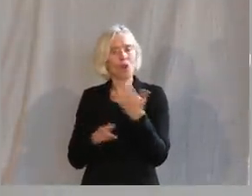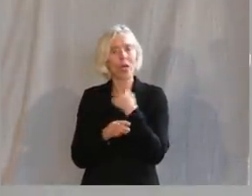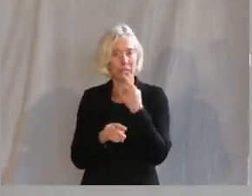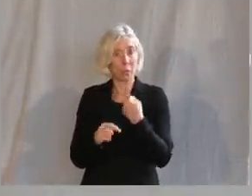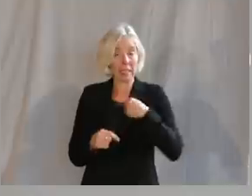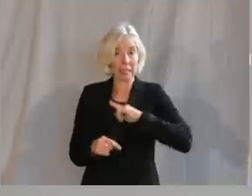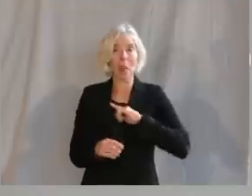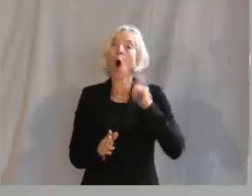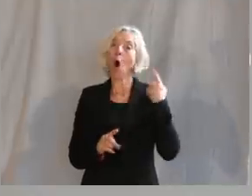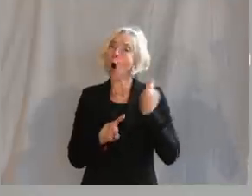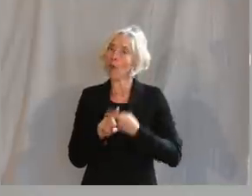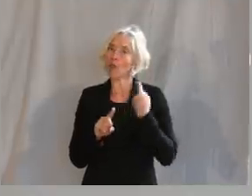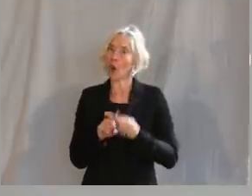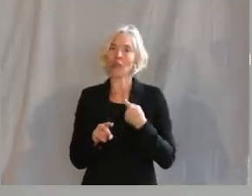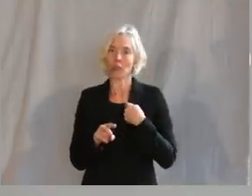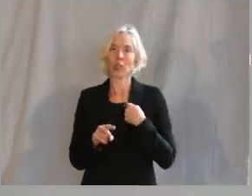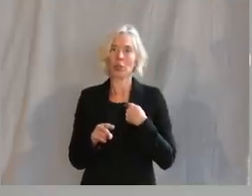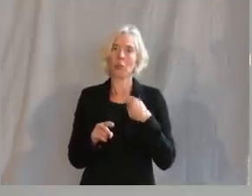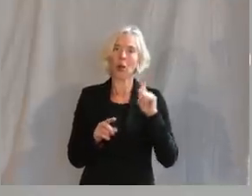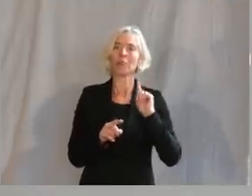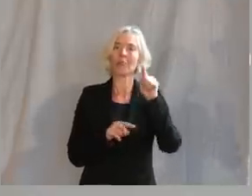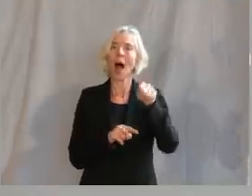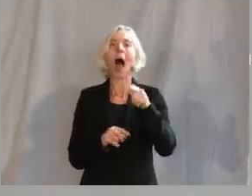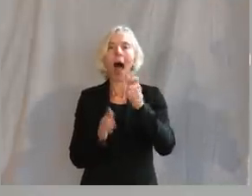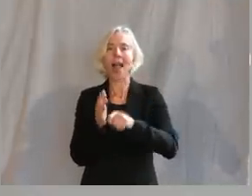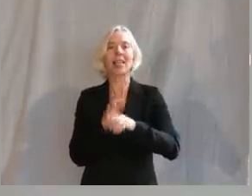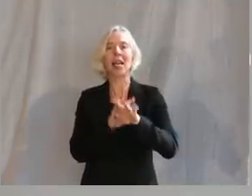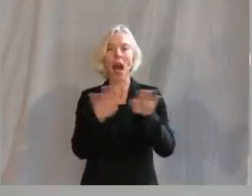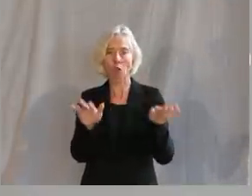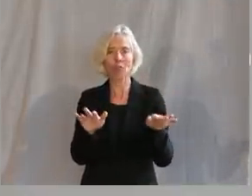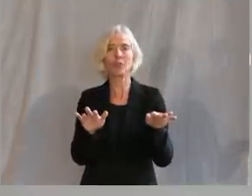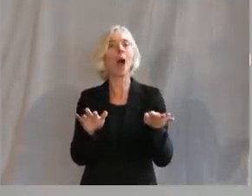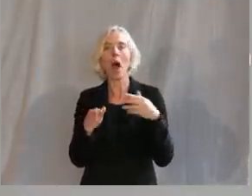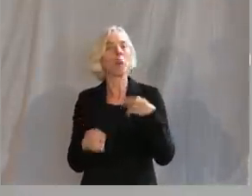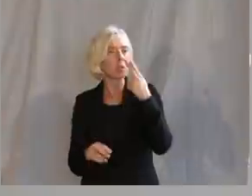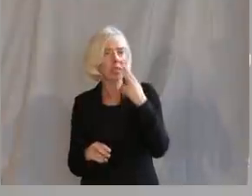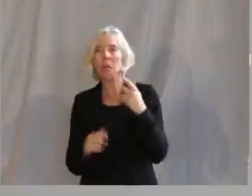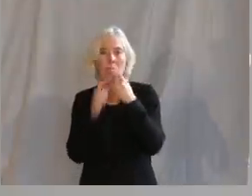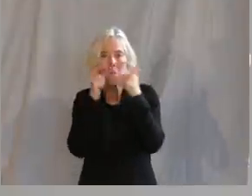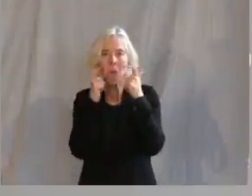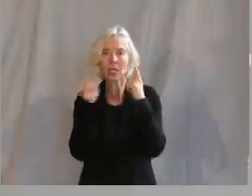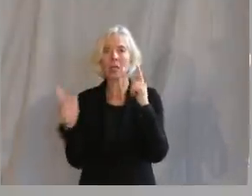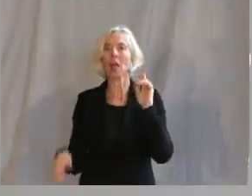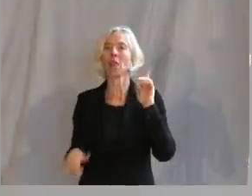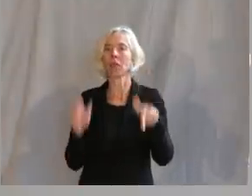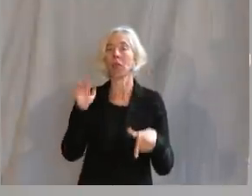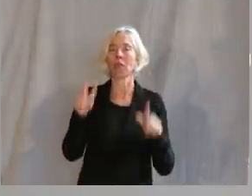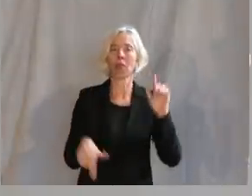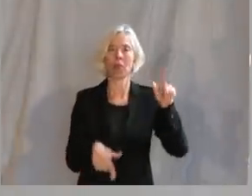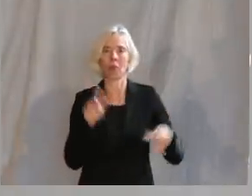jeder die Maske trägt. Inzwischen hat es ganz schön nachgelassen. Wie wollen Sie das kontrollieren? Also zum einen werden wir in